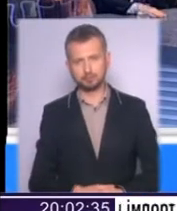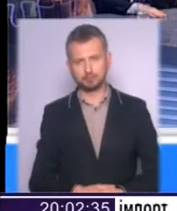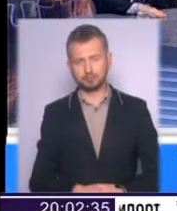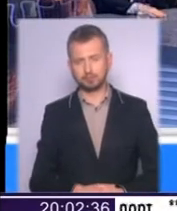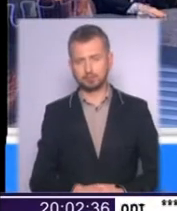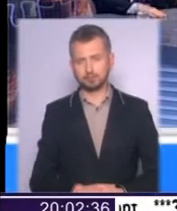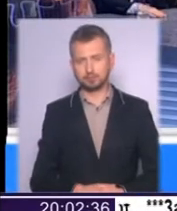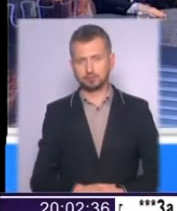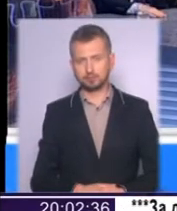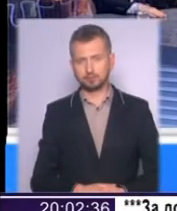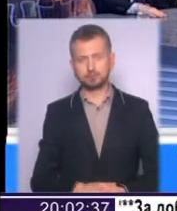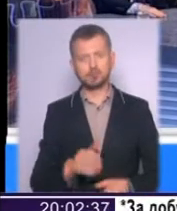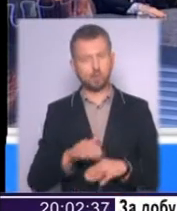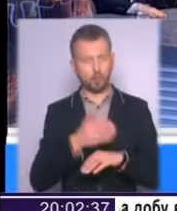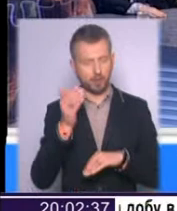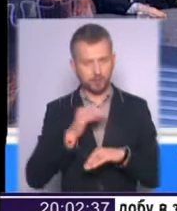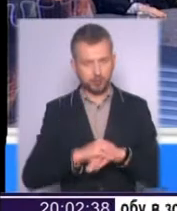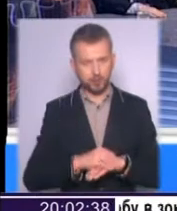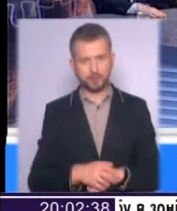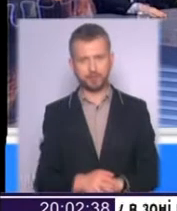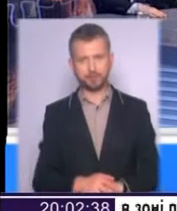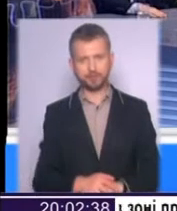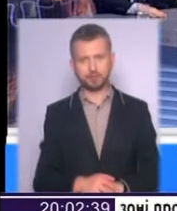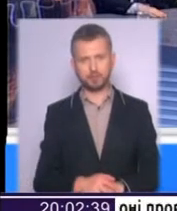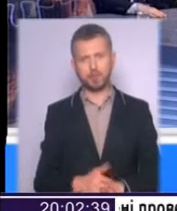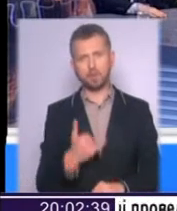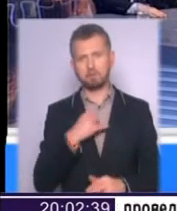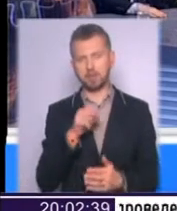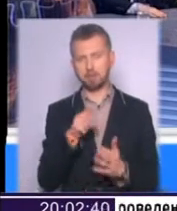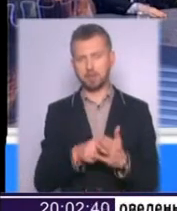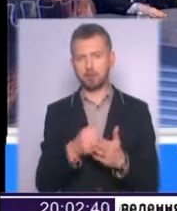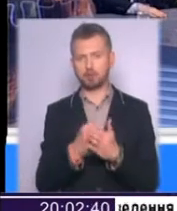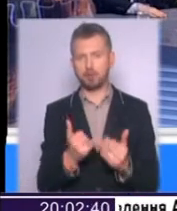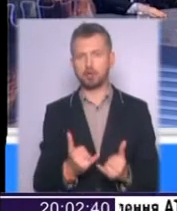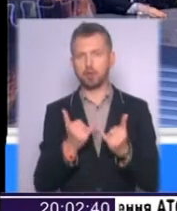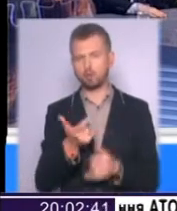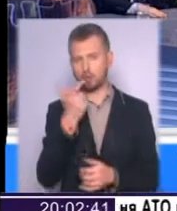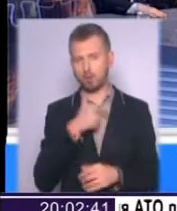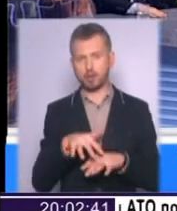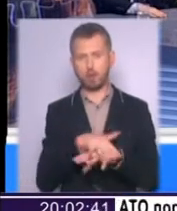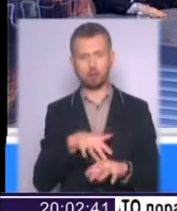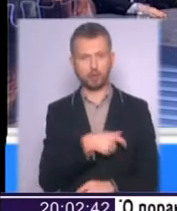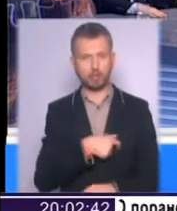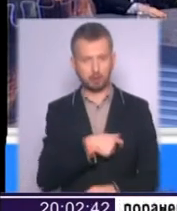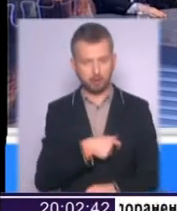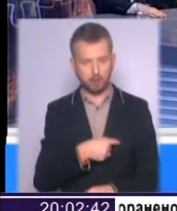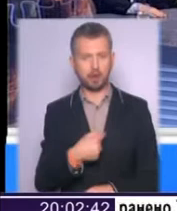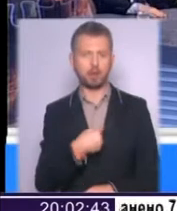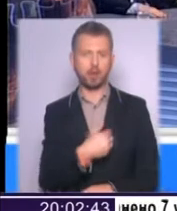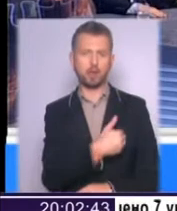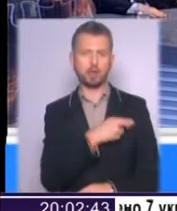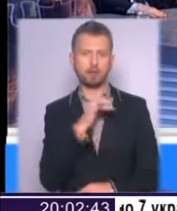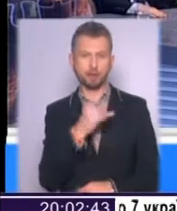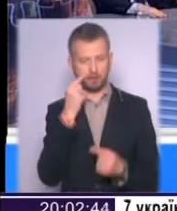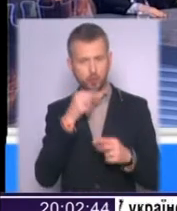Будь ласка, говоріть. Добрий вечір. Добрий вечір. У мене добрий питання вечір до шановного пана народного депутата. Прошу. Я хотів би звернути увагу,